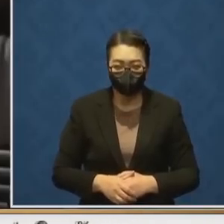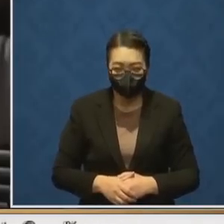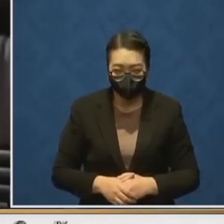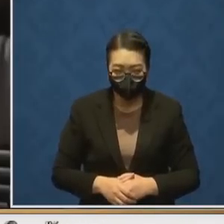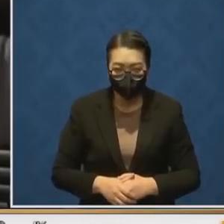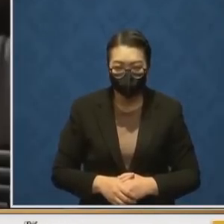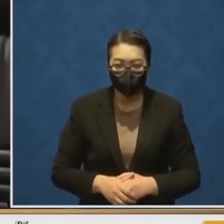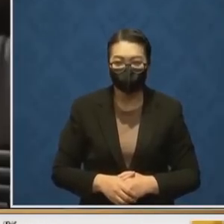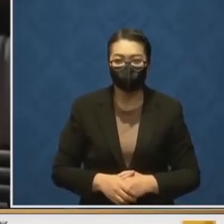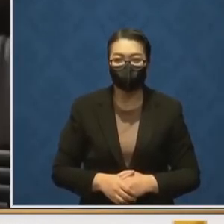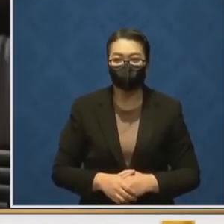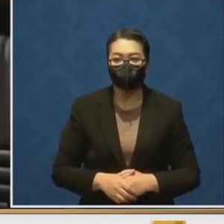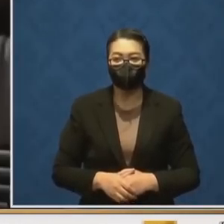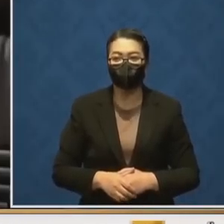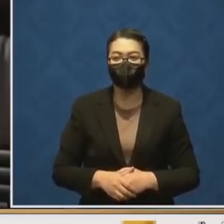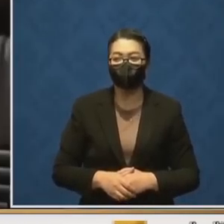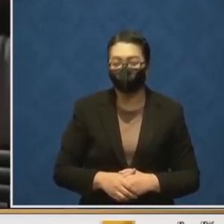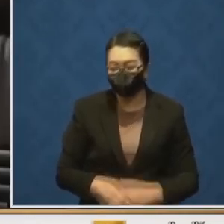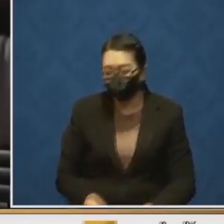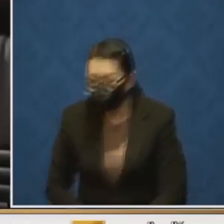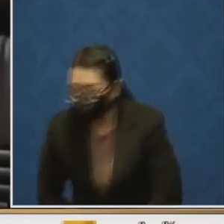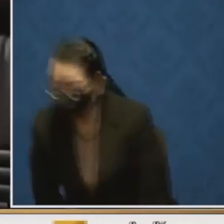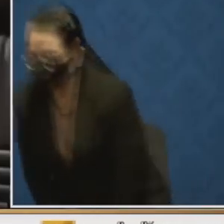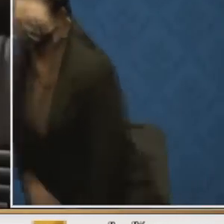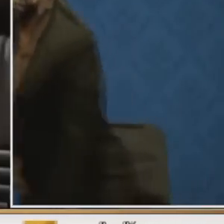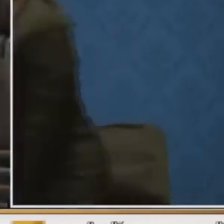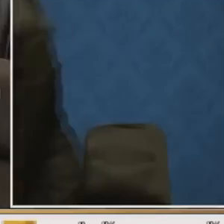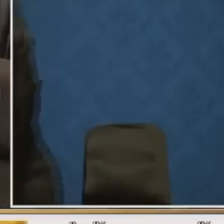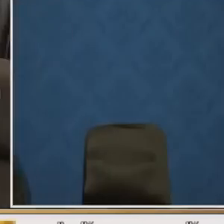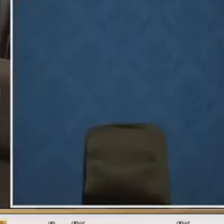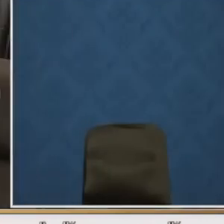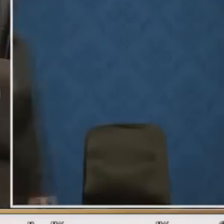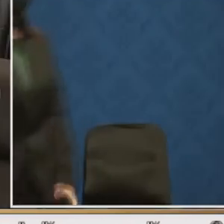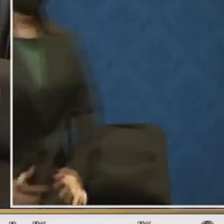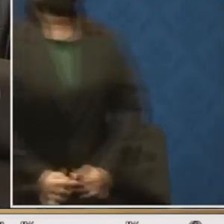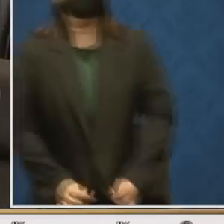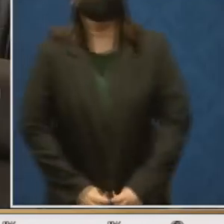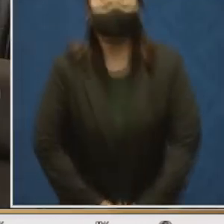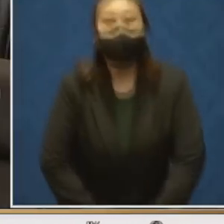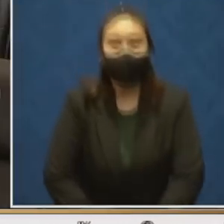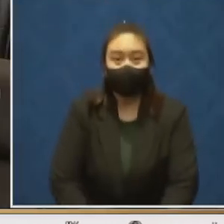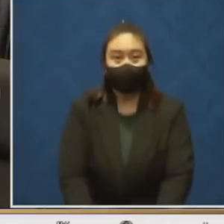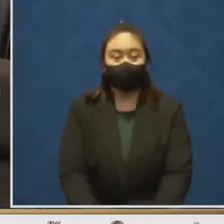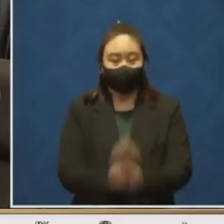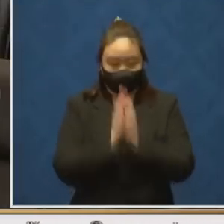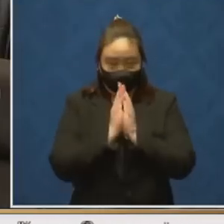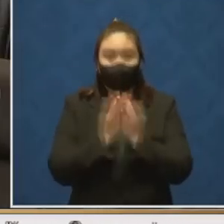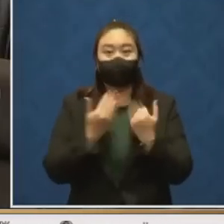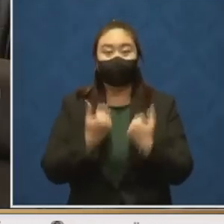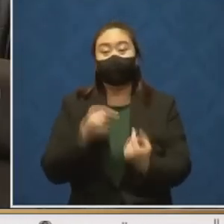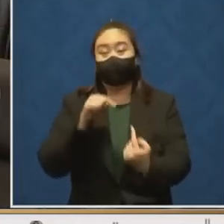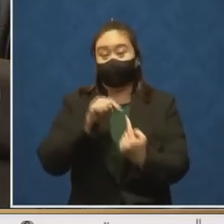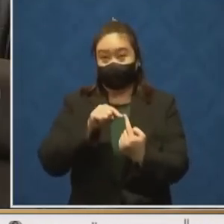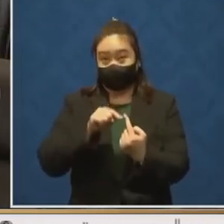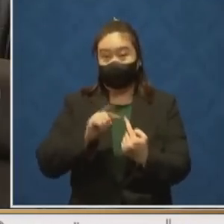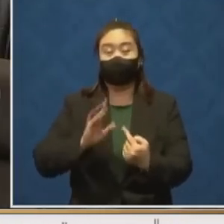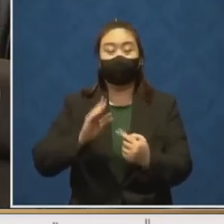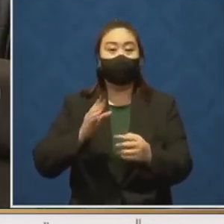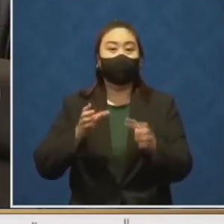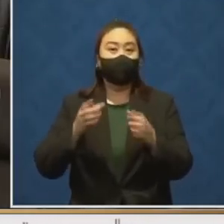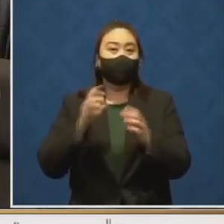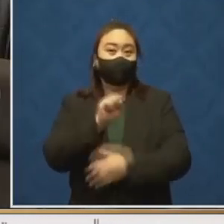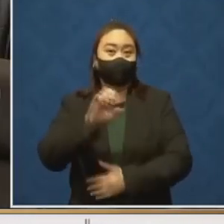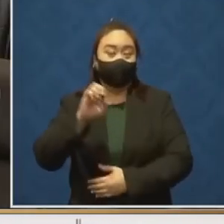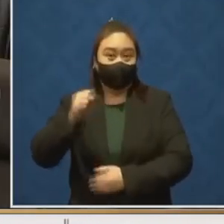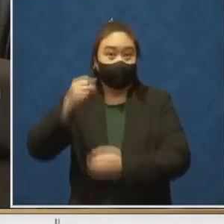เรีนทานประทานสภาษที่เขารพ ดฉันอำมารัช่ปมิกุลผู้แทนราศดร บญชีรายชื่อ พักเก้าไกล จากจัหวตะครประถมวัี้ ดิฉ